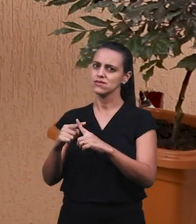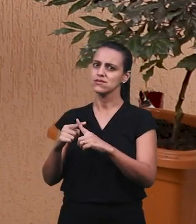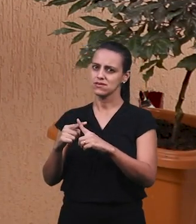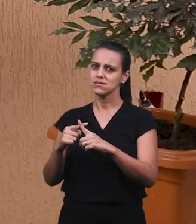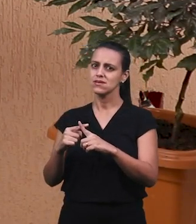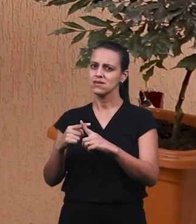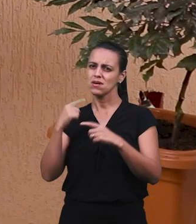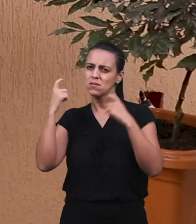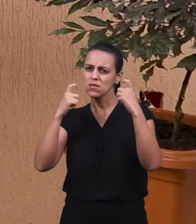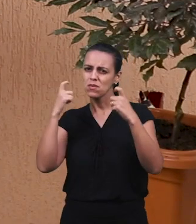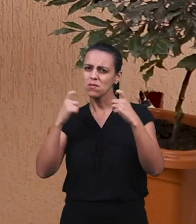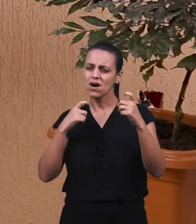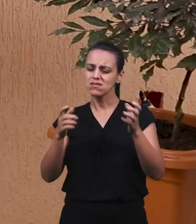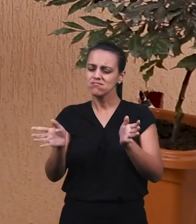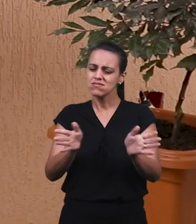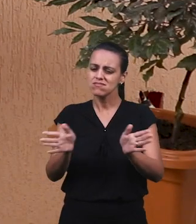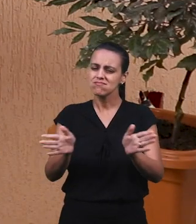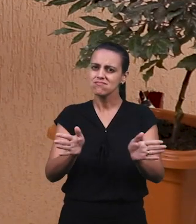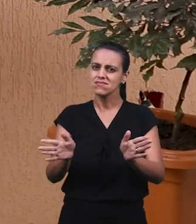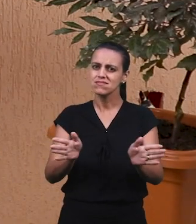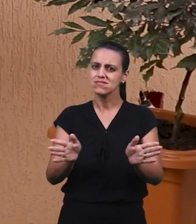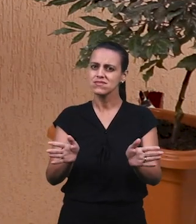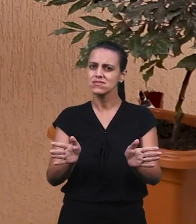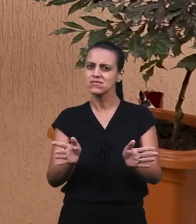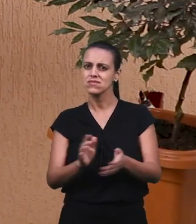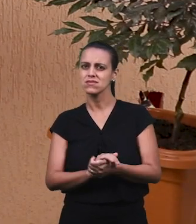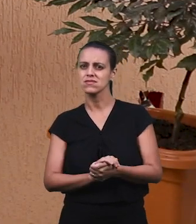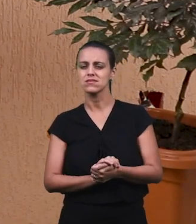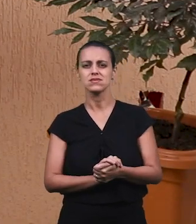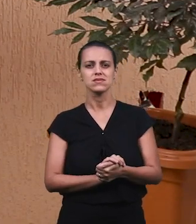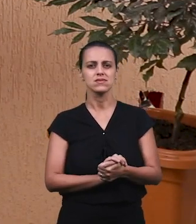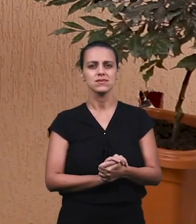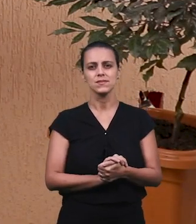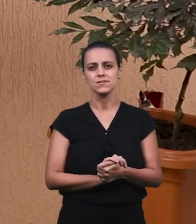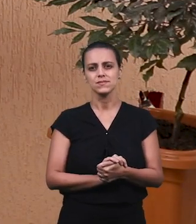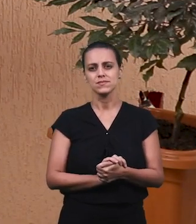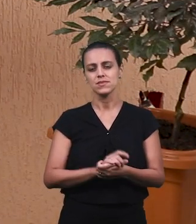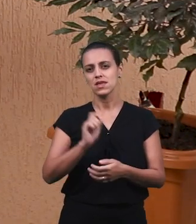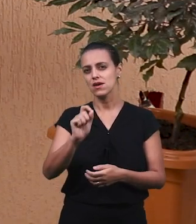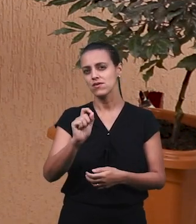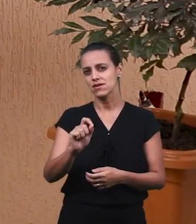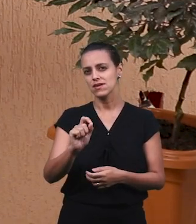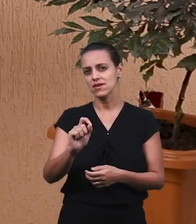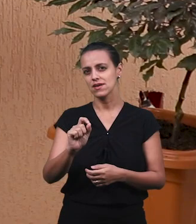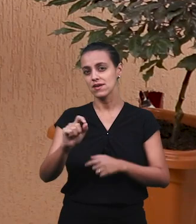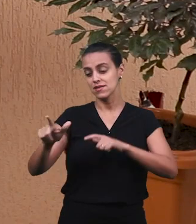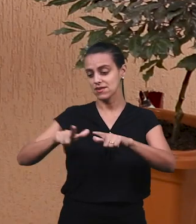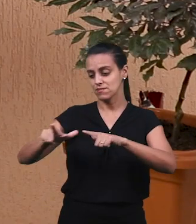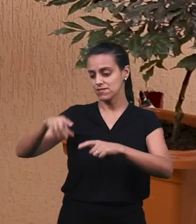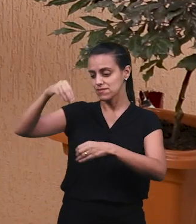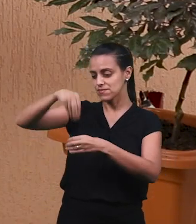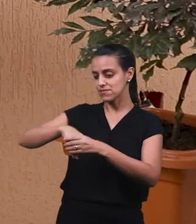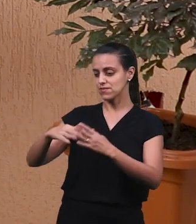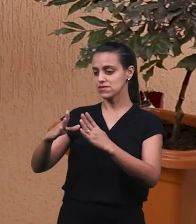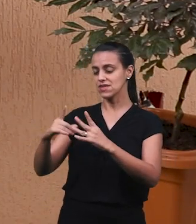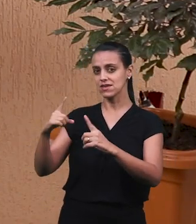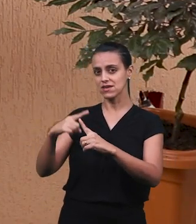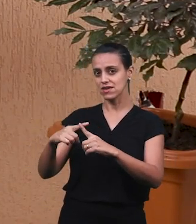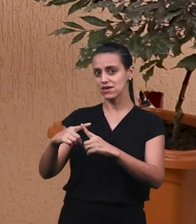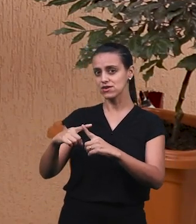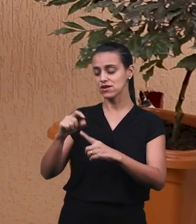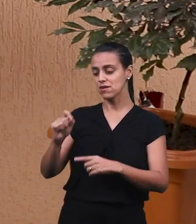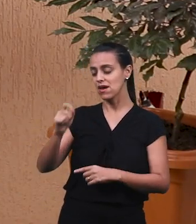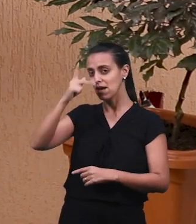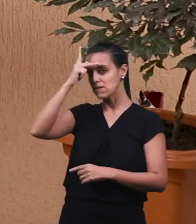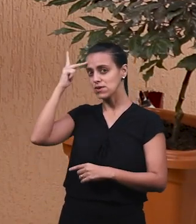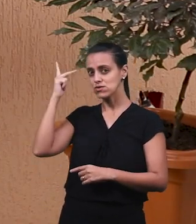à faire l'accessibilité qui est le fait de travailler avec l'Église, avec les personnes, afin